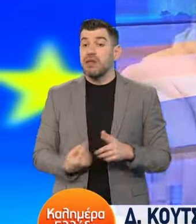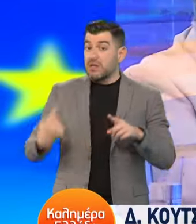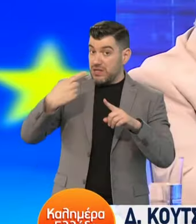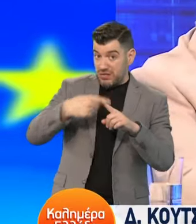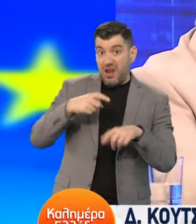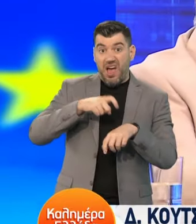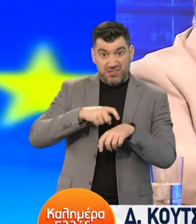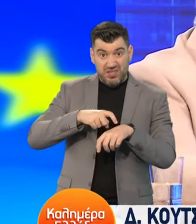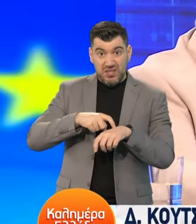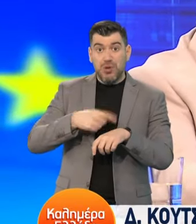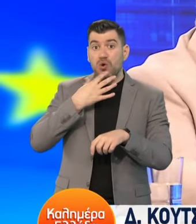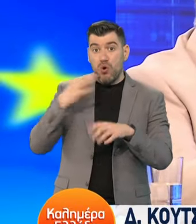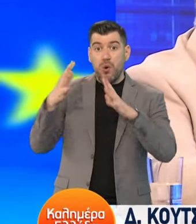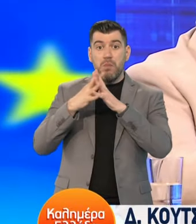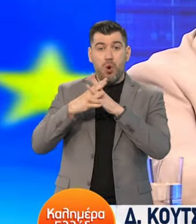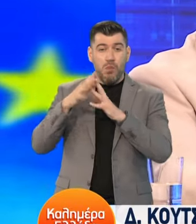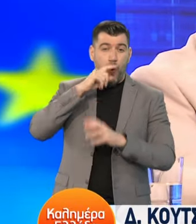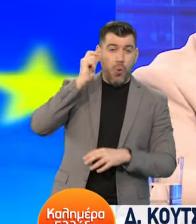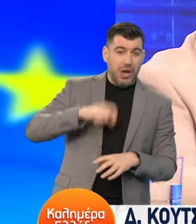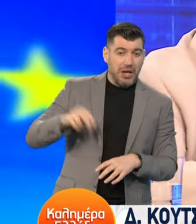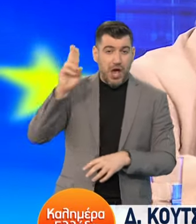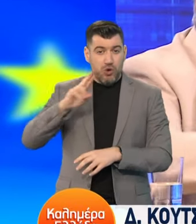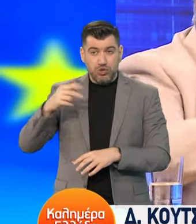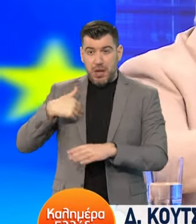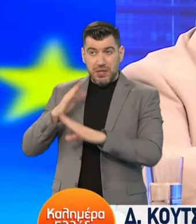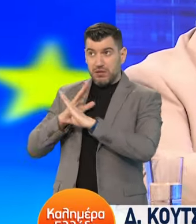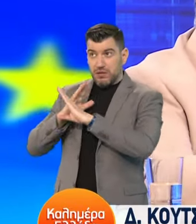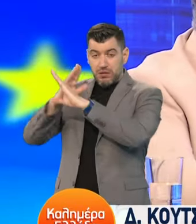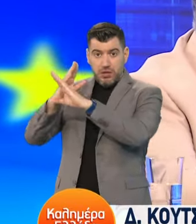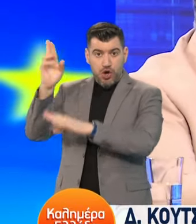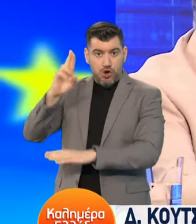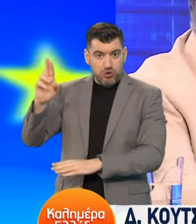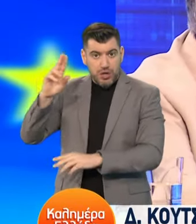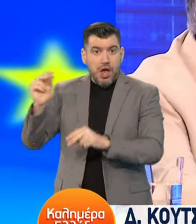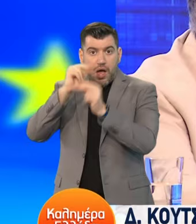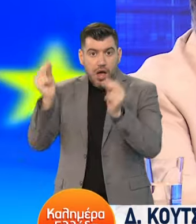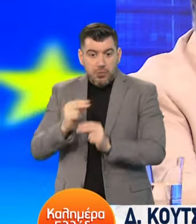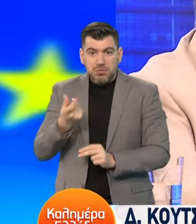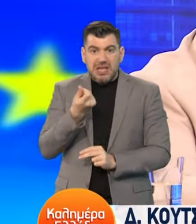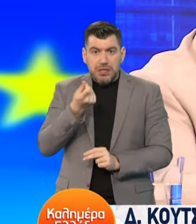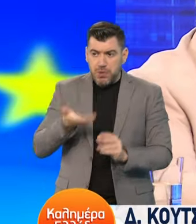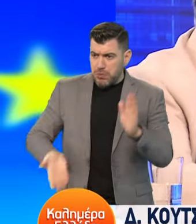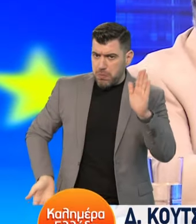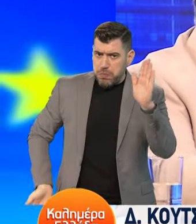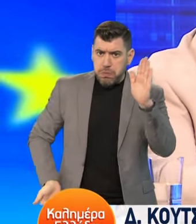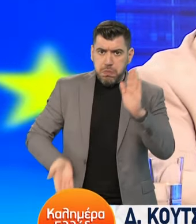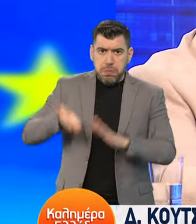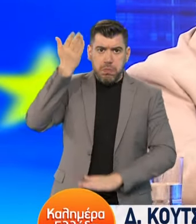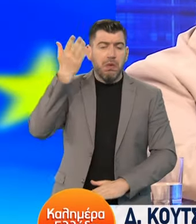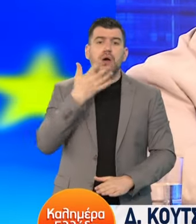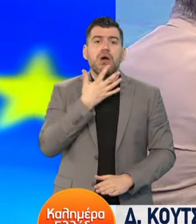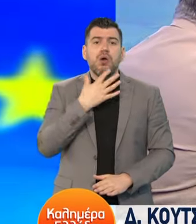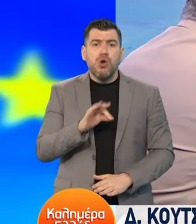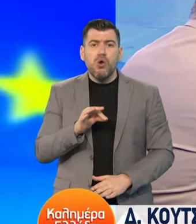Ρωσία και οι περιορισμοί με το φυσικό αέριο και μια σειρά άλλα, έχουν εκτιναχθεί από τις βιομηχανίες με μονοπωλιακές τιμές τα